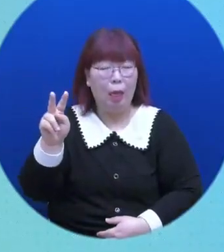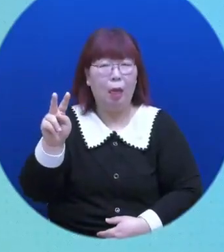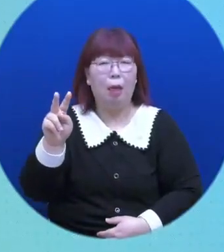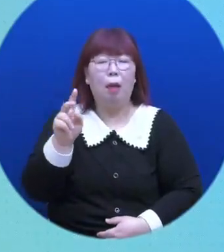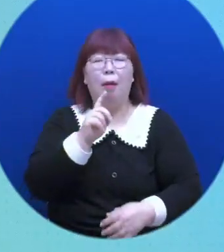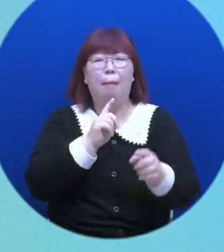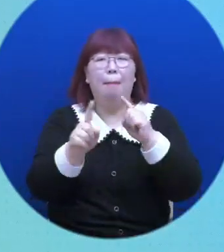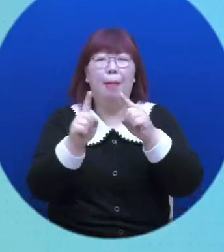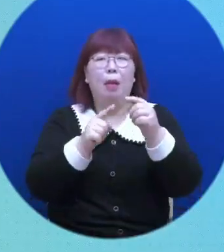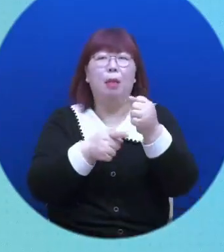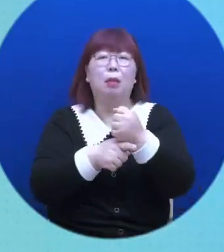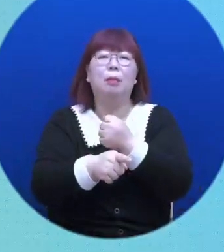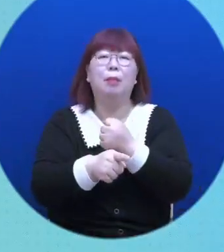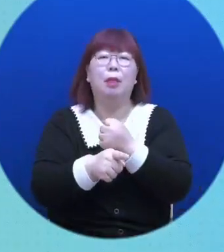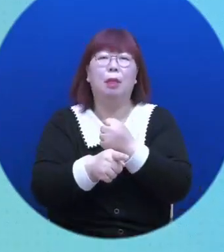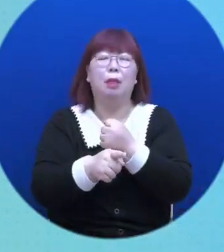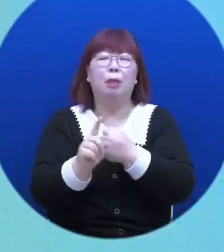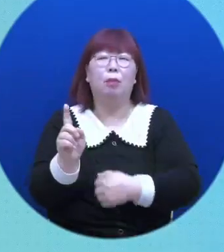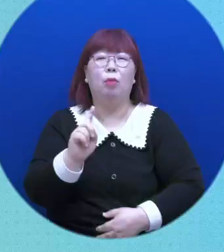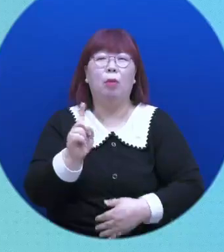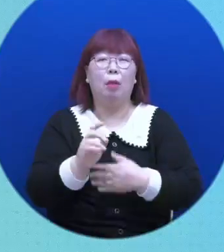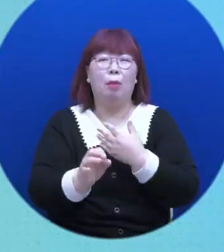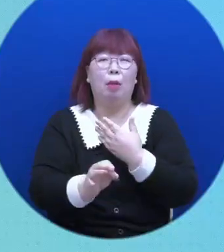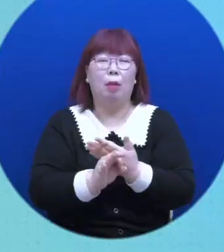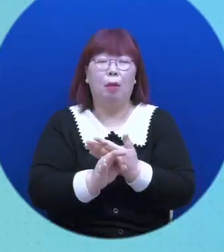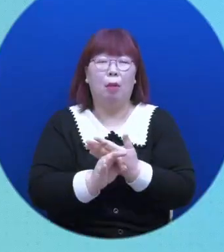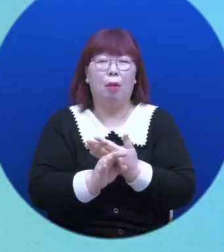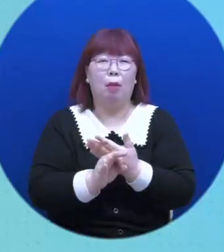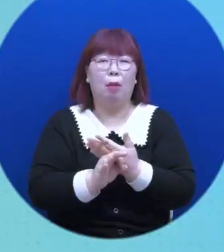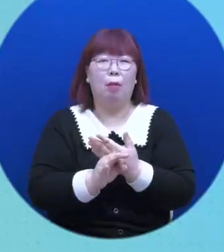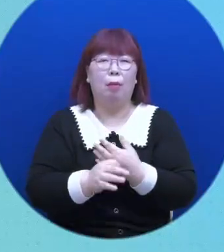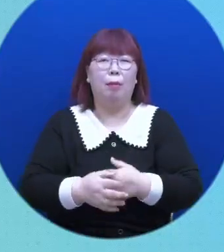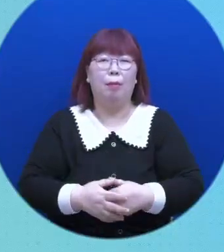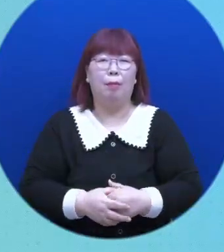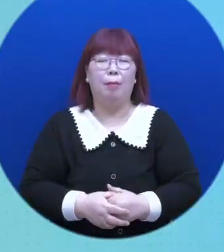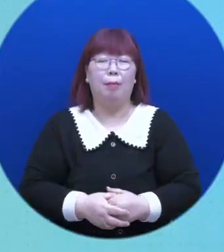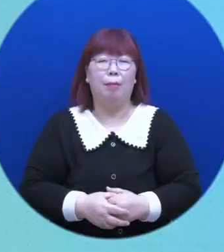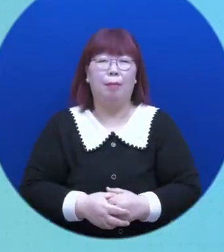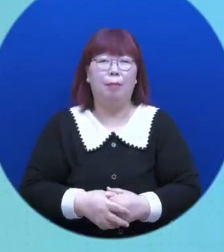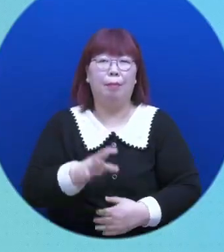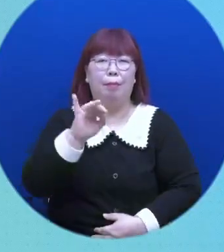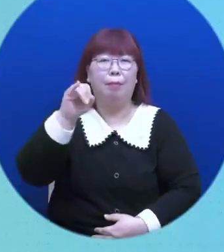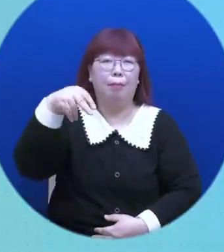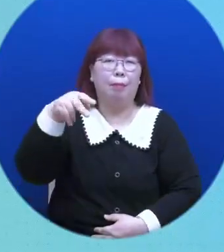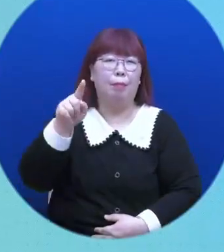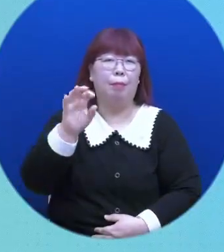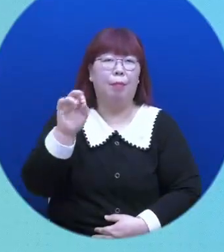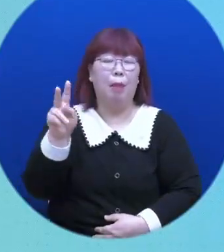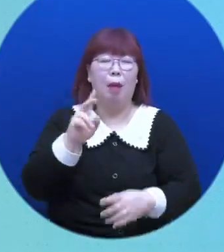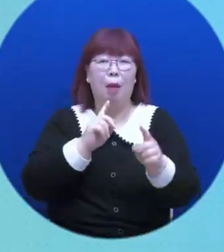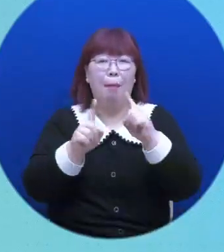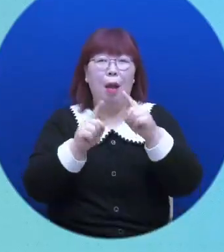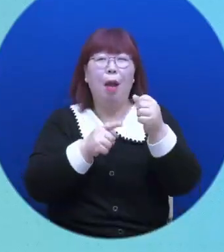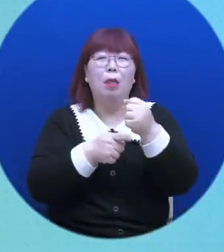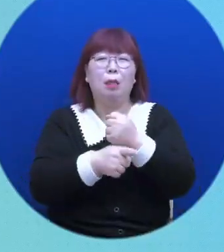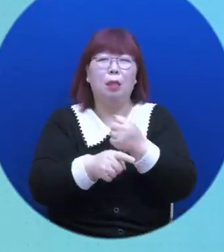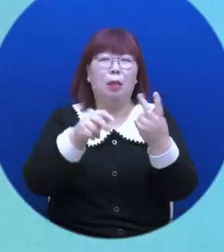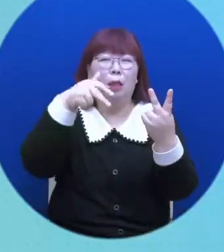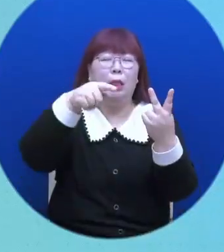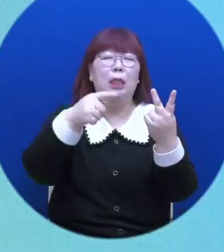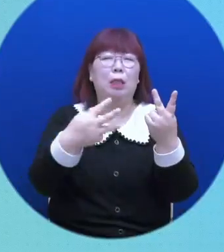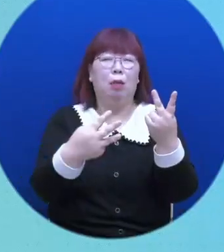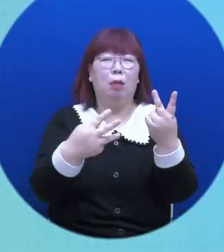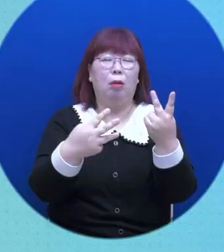이 말을 하고 있는 것은 지금 무엇을 말하고 싶은 걸까라는 거죠. 그걸 2절에서 말하고